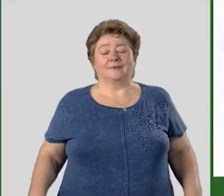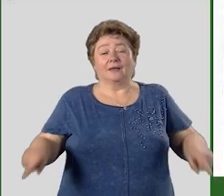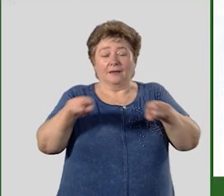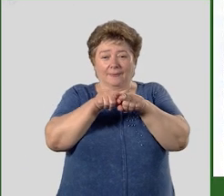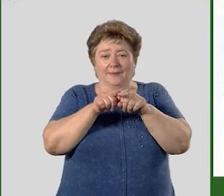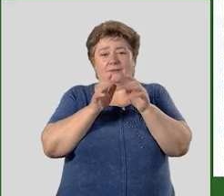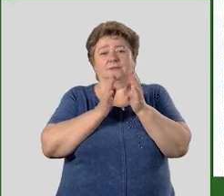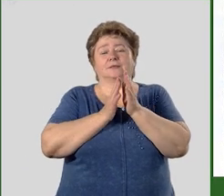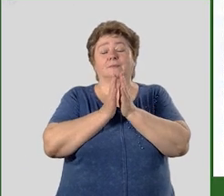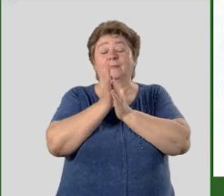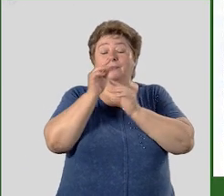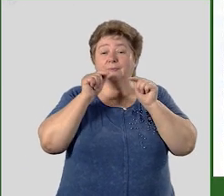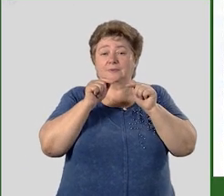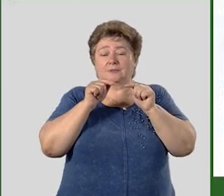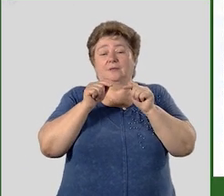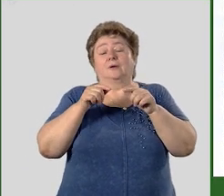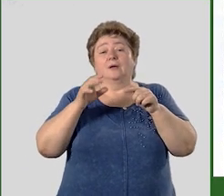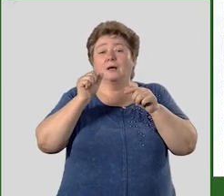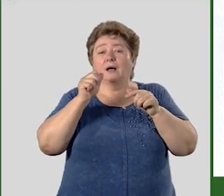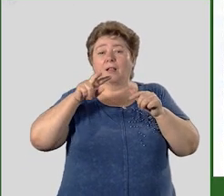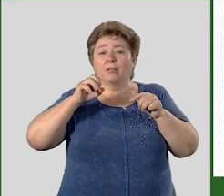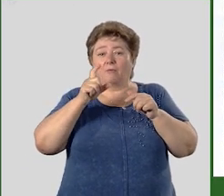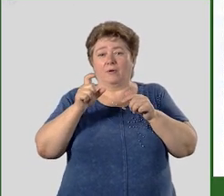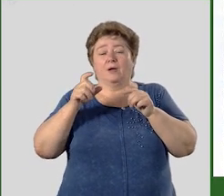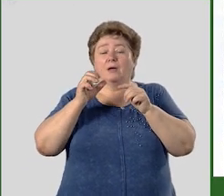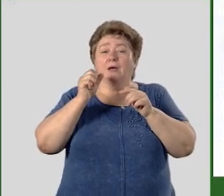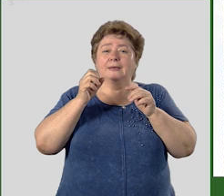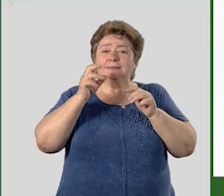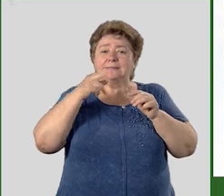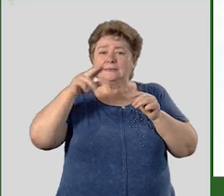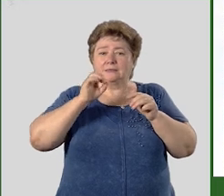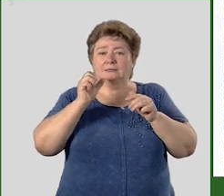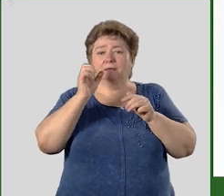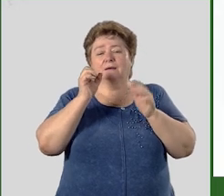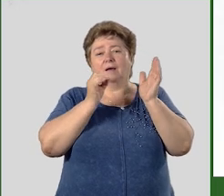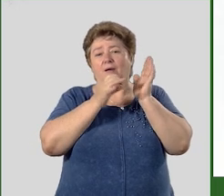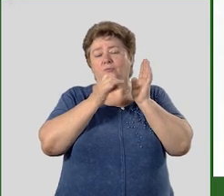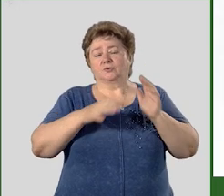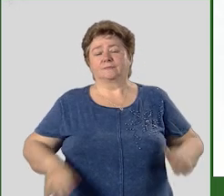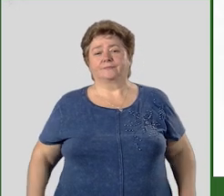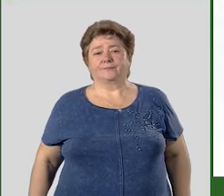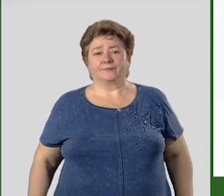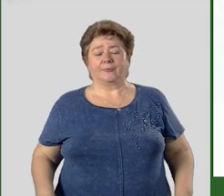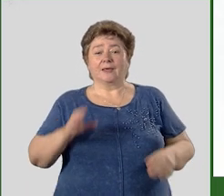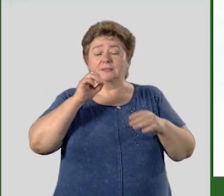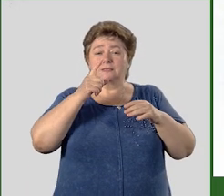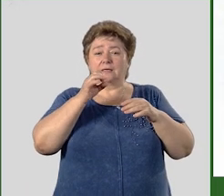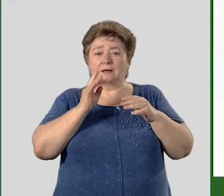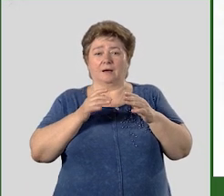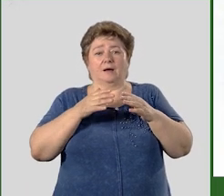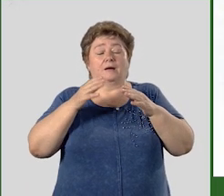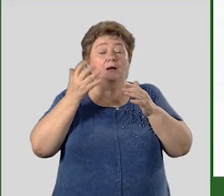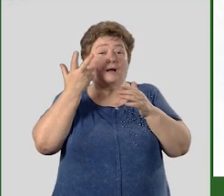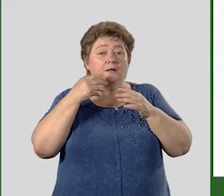А также здесь произрастают алоэ, дикие арбузы. В Сахаре